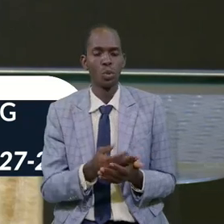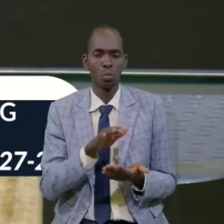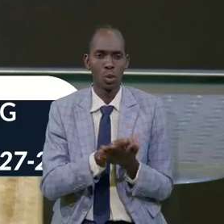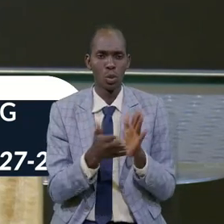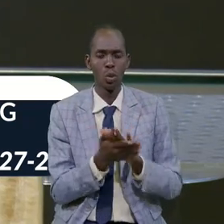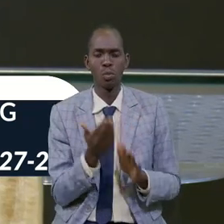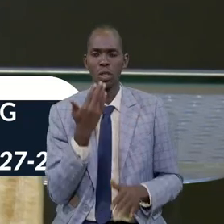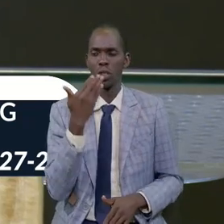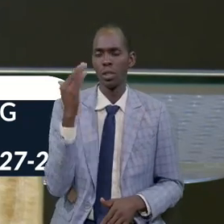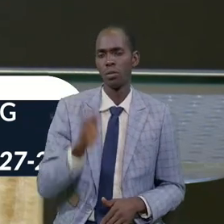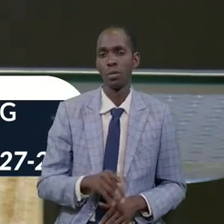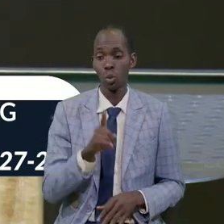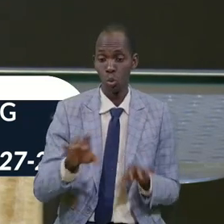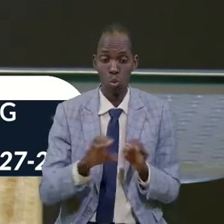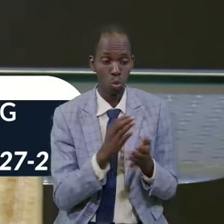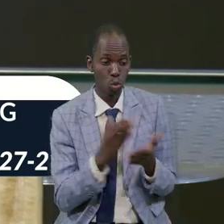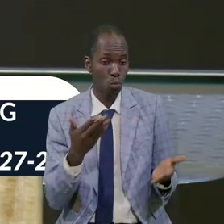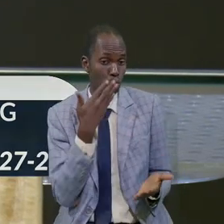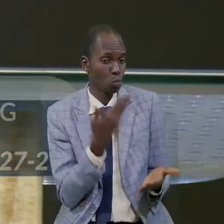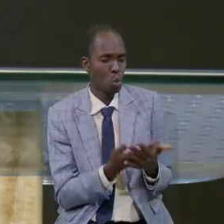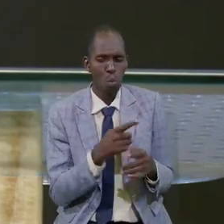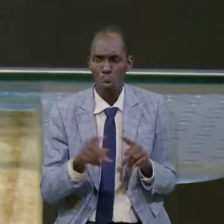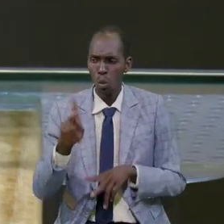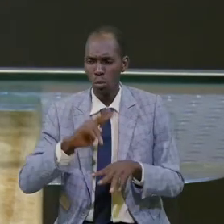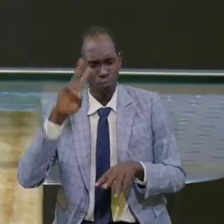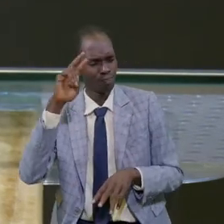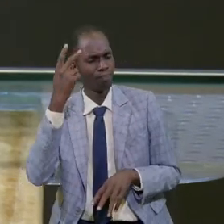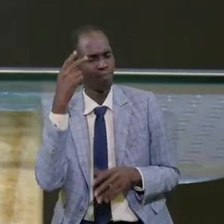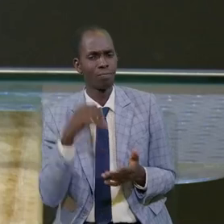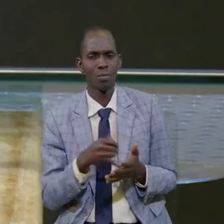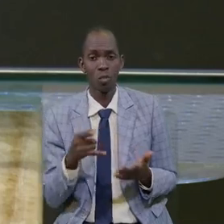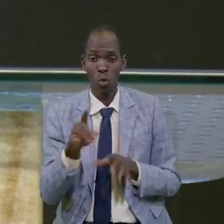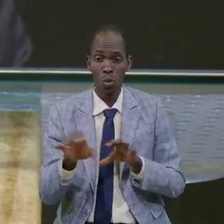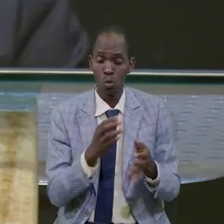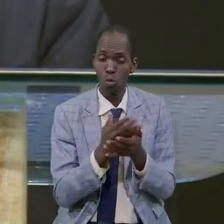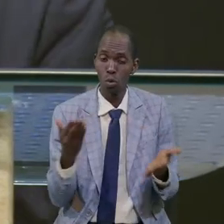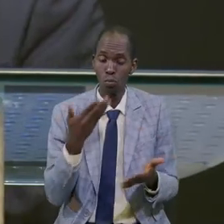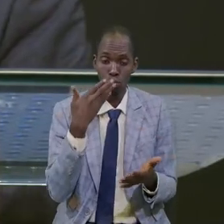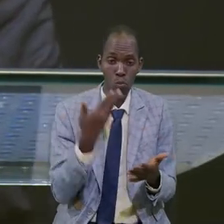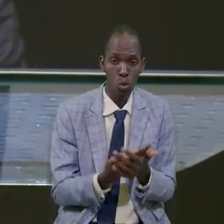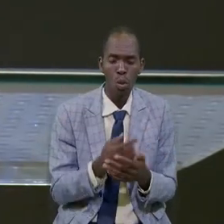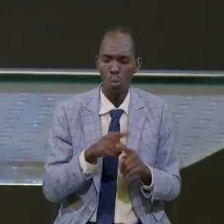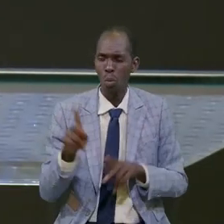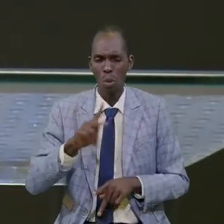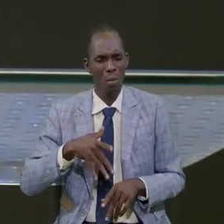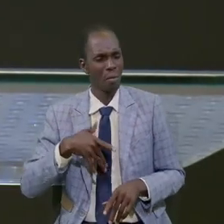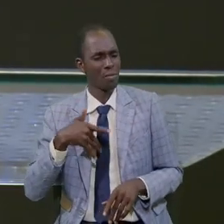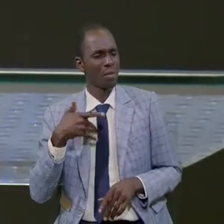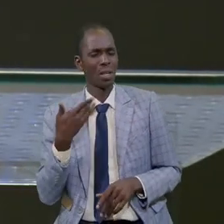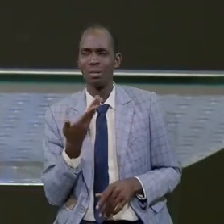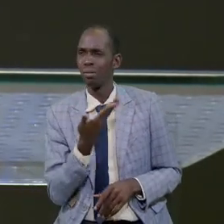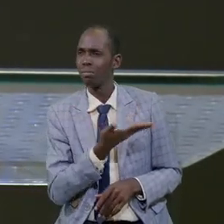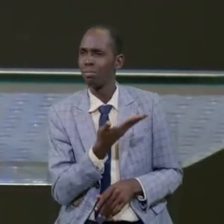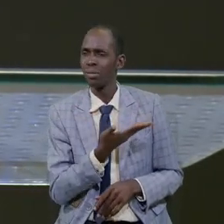calomnie. Vous faites quelque chose de bon, mais les gens ne comprennent pas. Vous faites quelque chose de bon, mais les gens croient